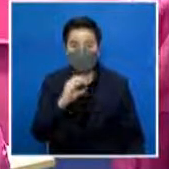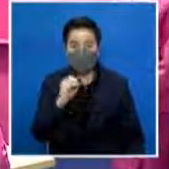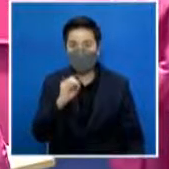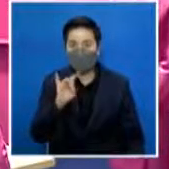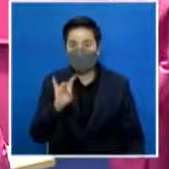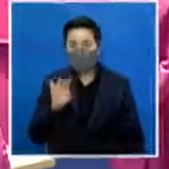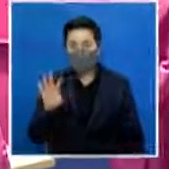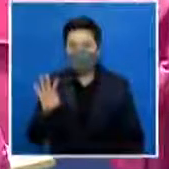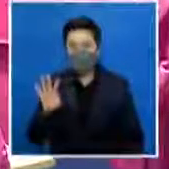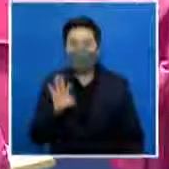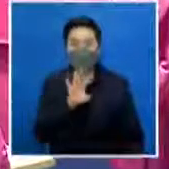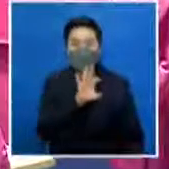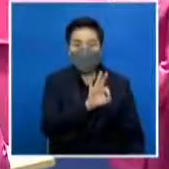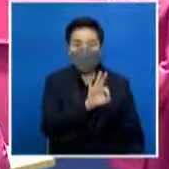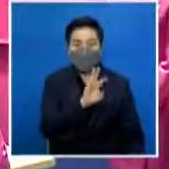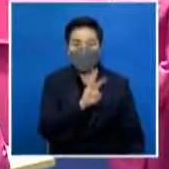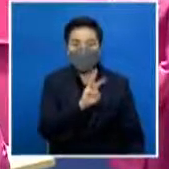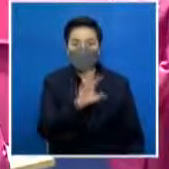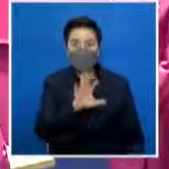9655084